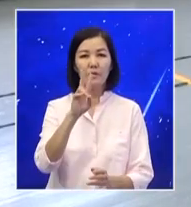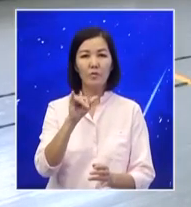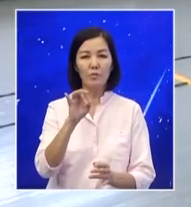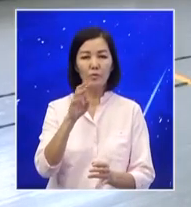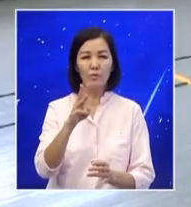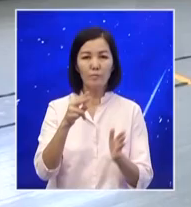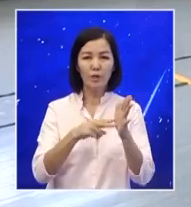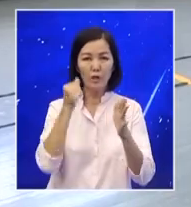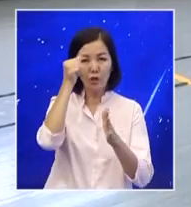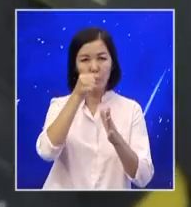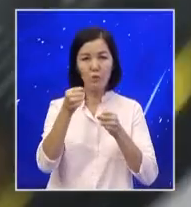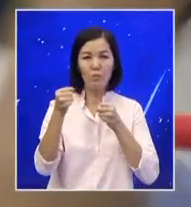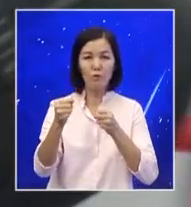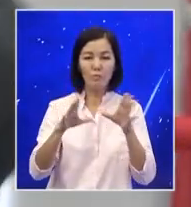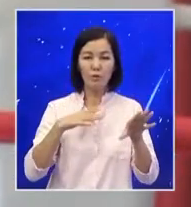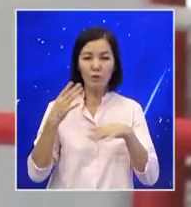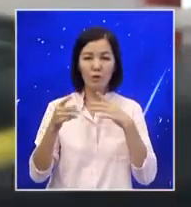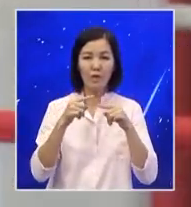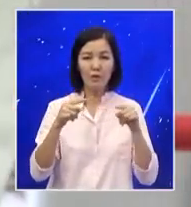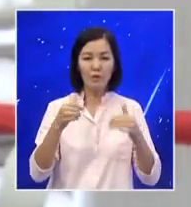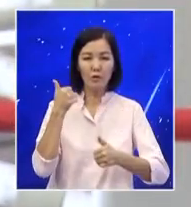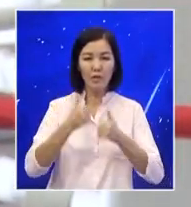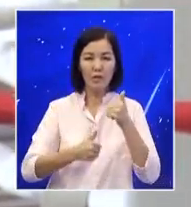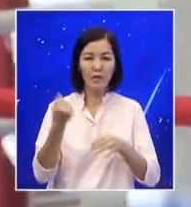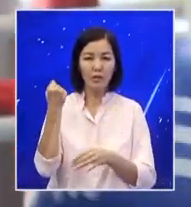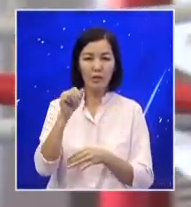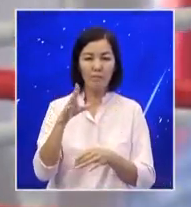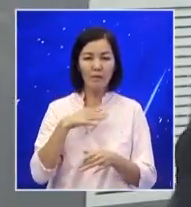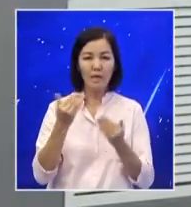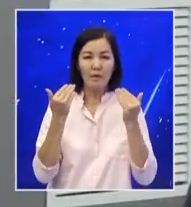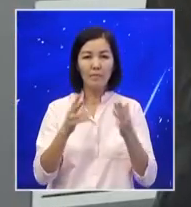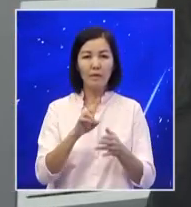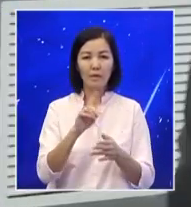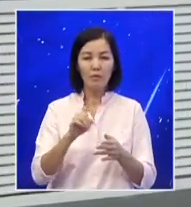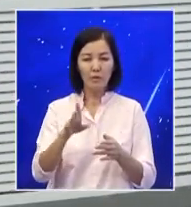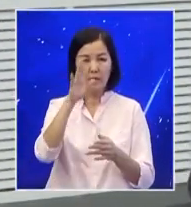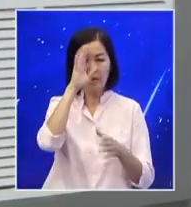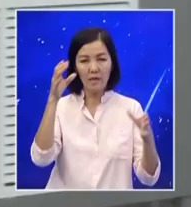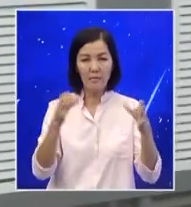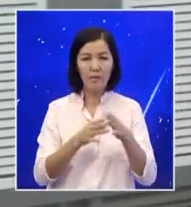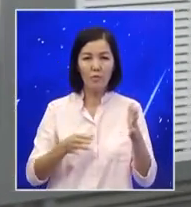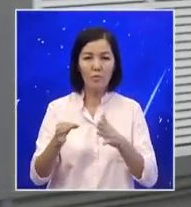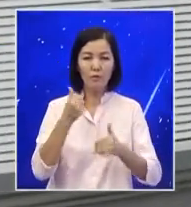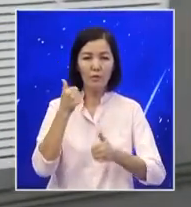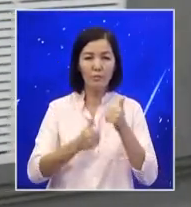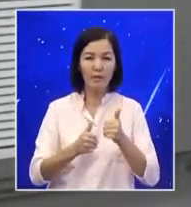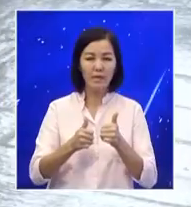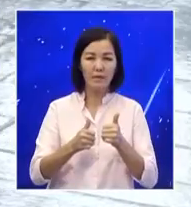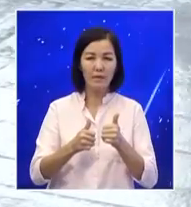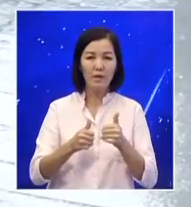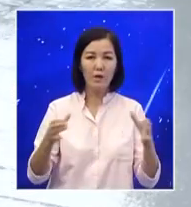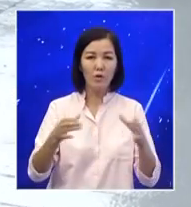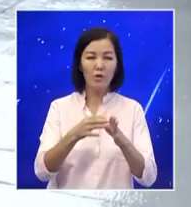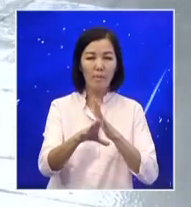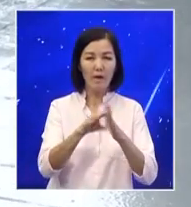7 жылдан бері бокспен айналысады. Түрлі деңгейде өткен жарыстардың жеңімпазы. Биыл наурызда ерлер арасында облыс чемпионы болып, өңір құрамасына